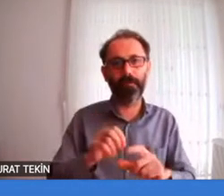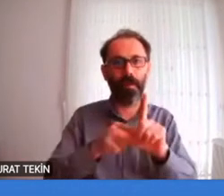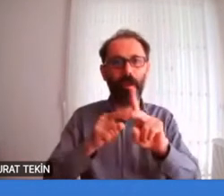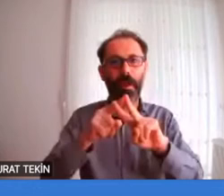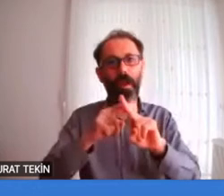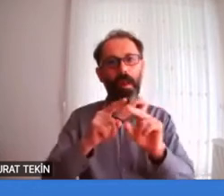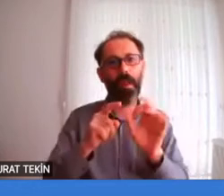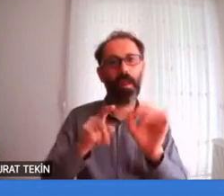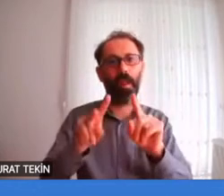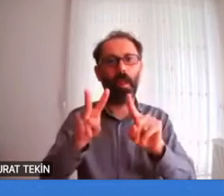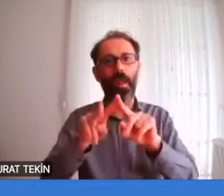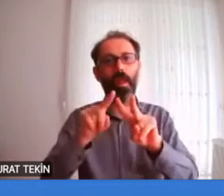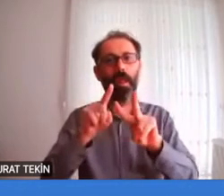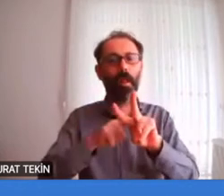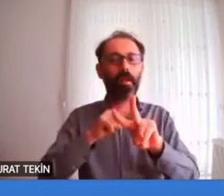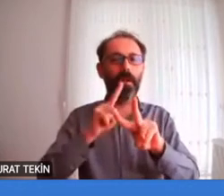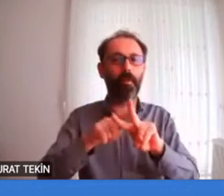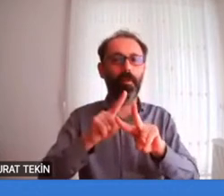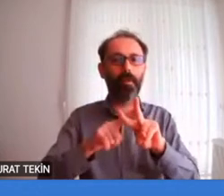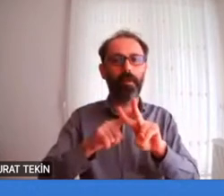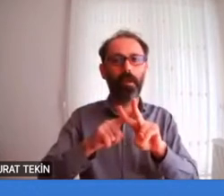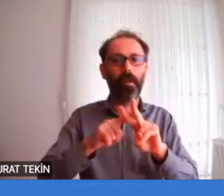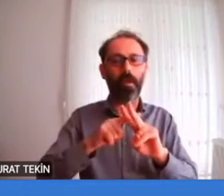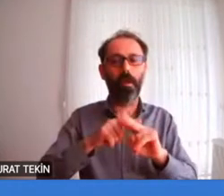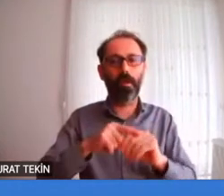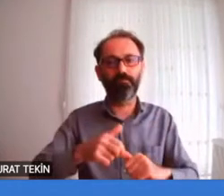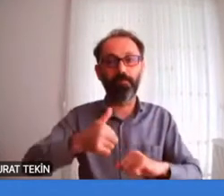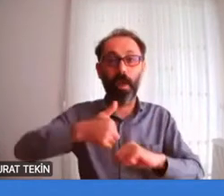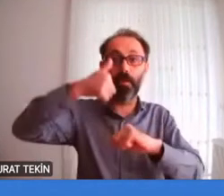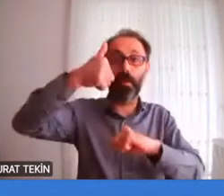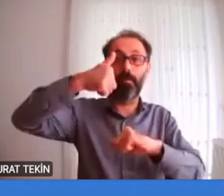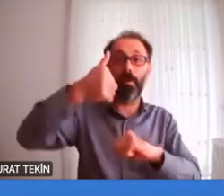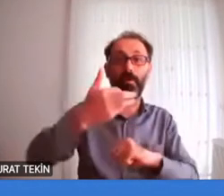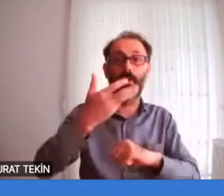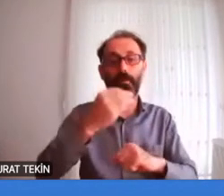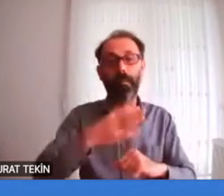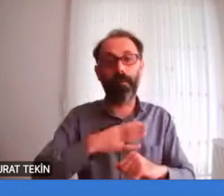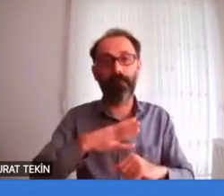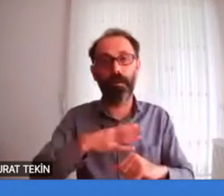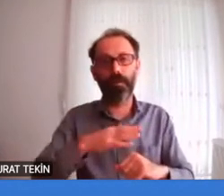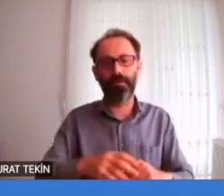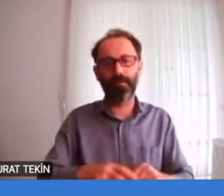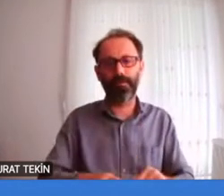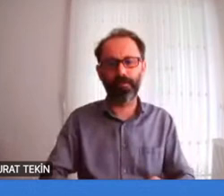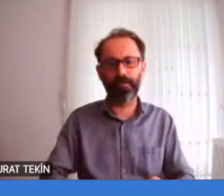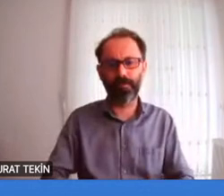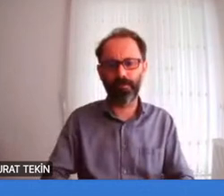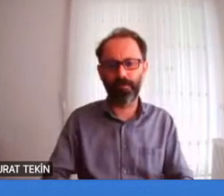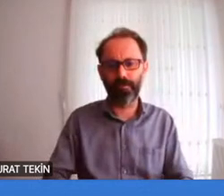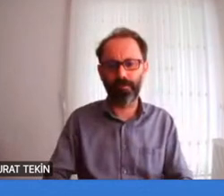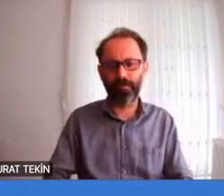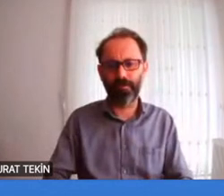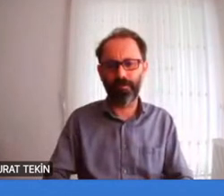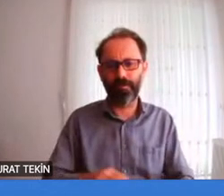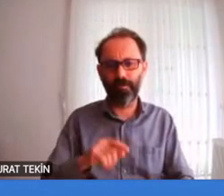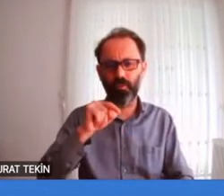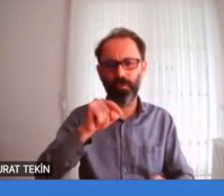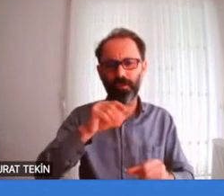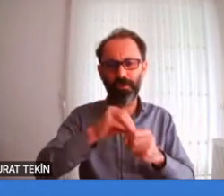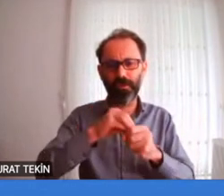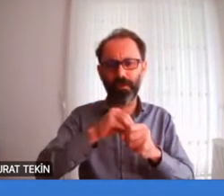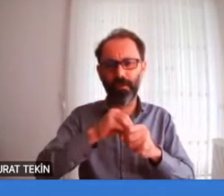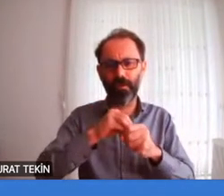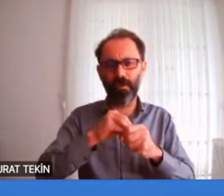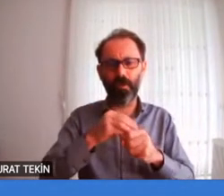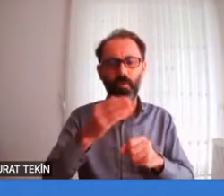şu anda Avrupa Şampiyonası'na hazırlanıyoruz. Tabii turnuvaları bitiyor, yarışmaları bitiyor ama elbette hayalleri bitmiyor. Onun için daha